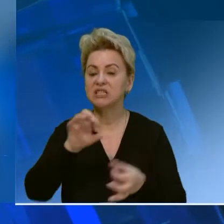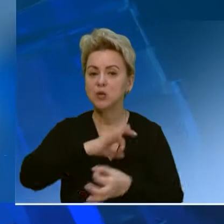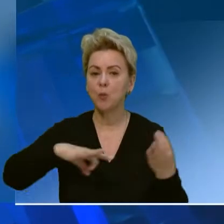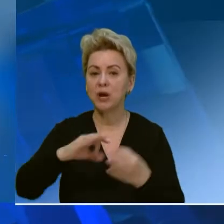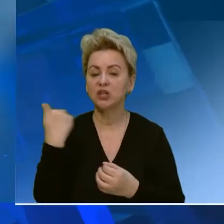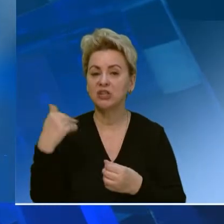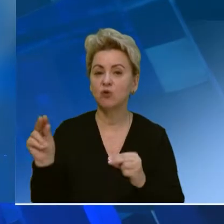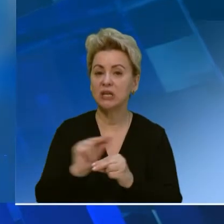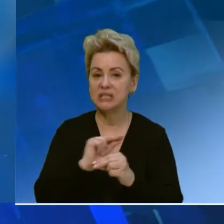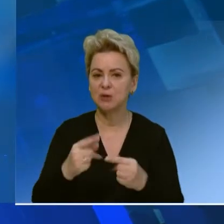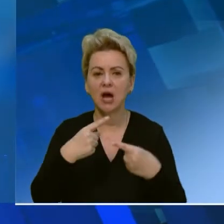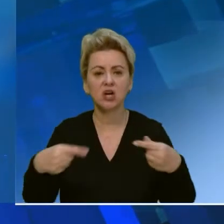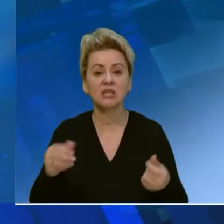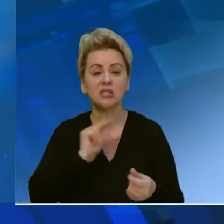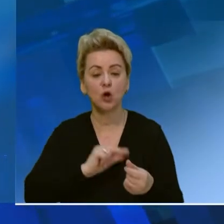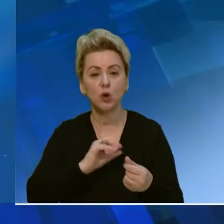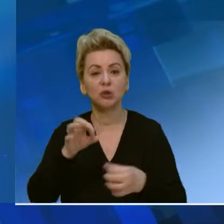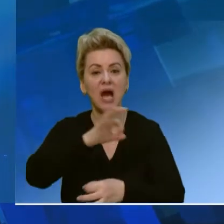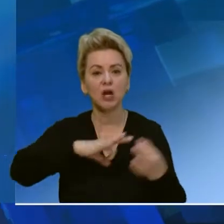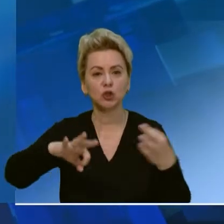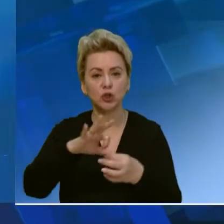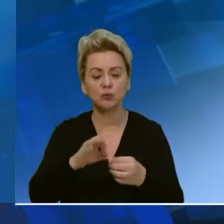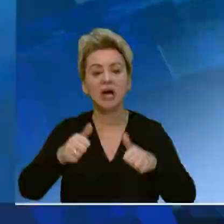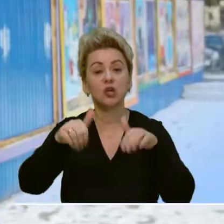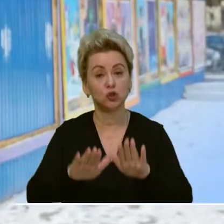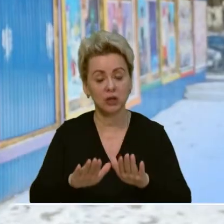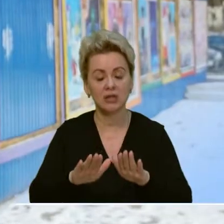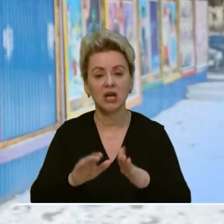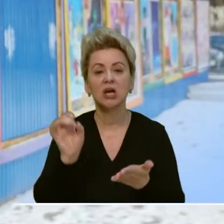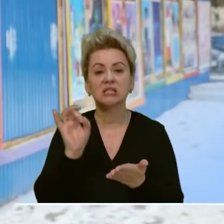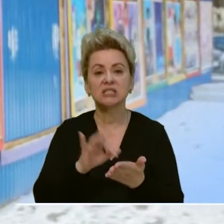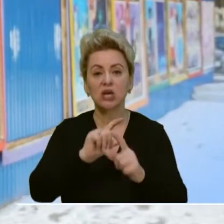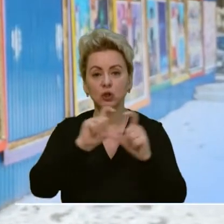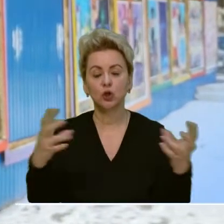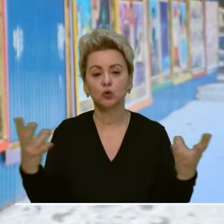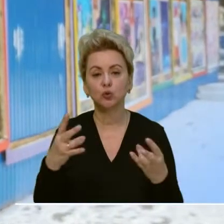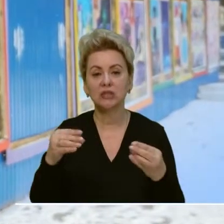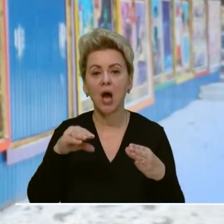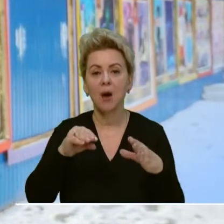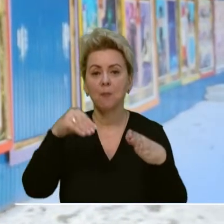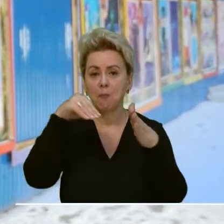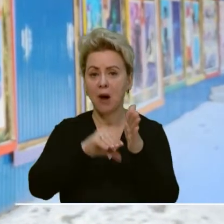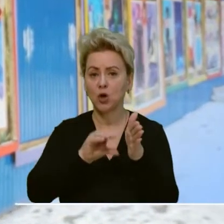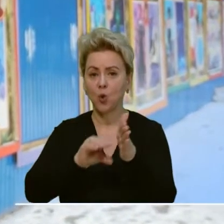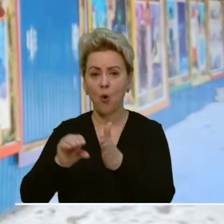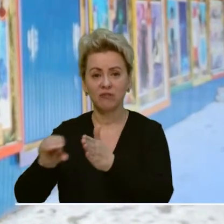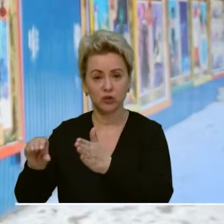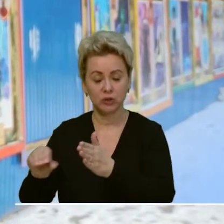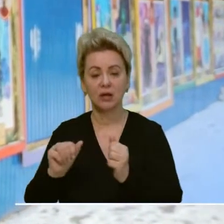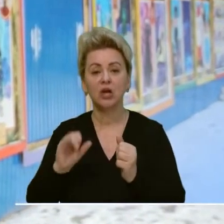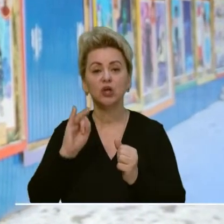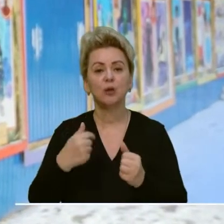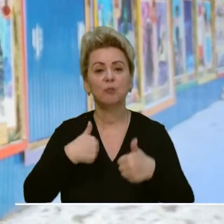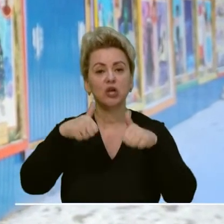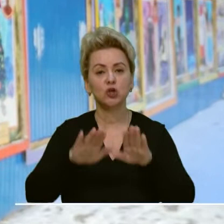его реконструкции с разными функциями и архитектурными решениями. Центр нуждается в парковочных местах, безусловно. И